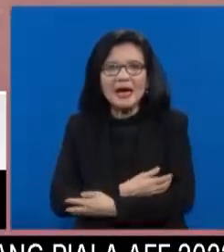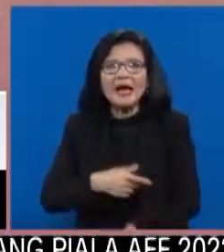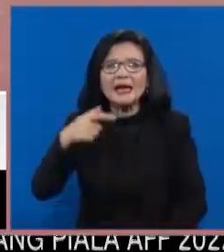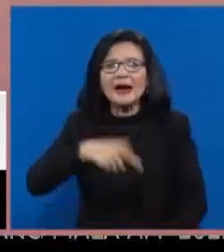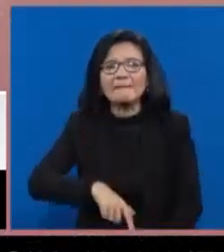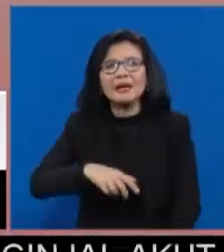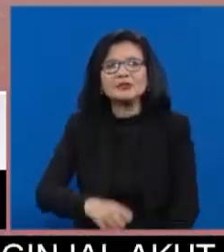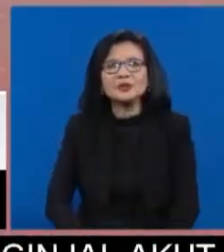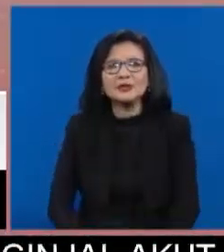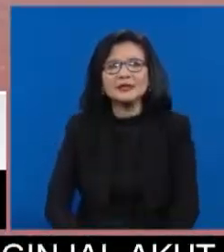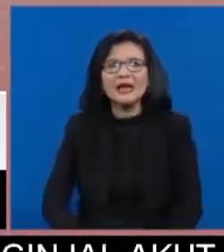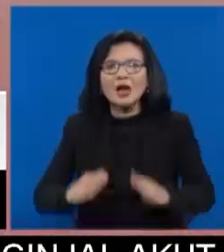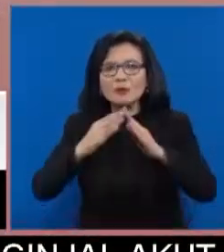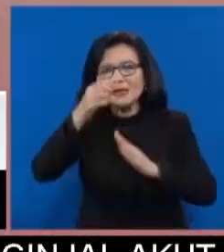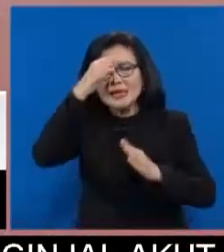banyak keterbatasan.